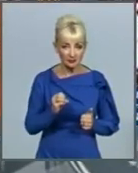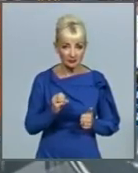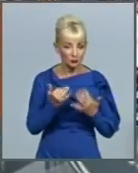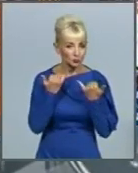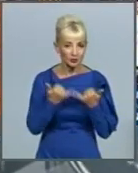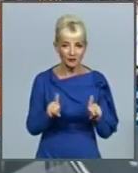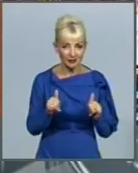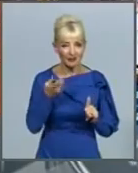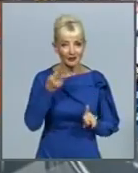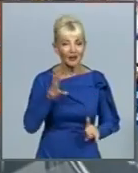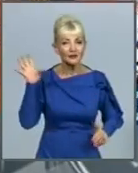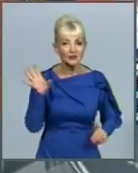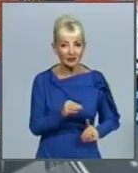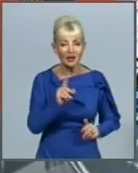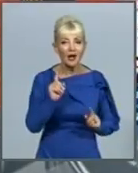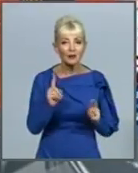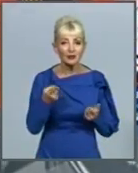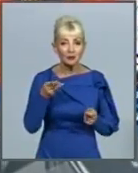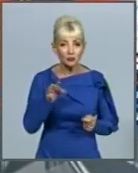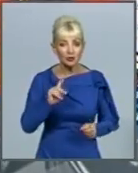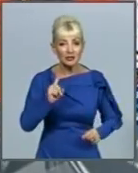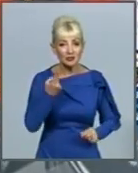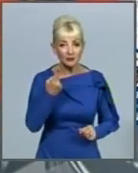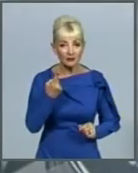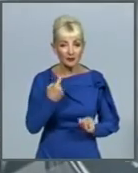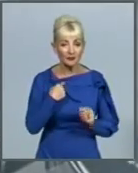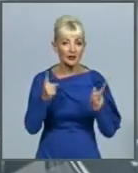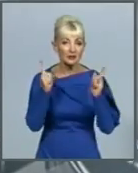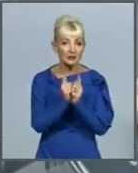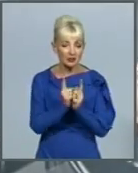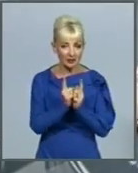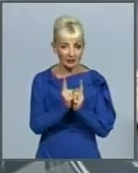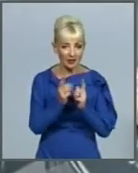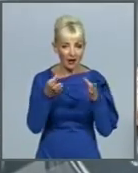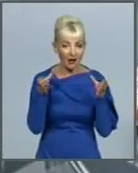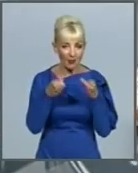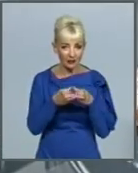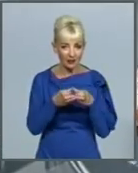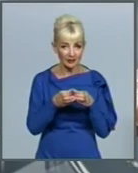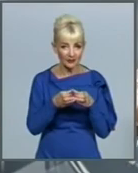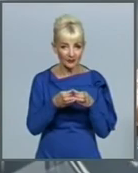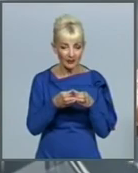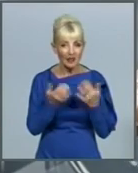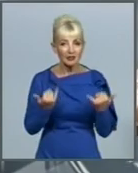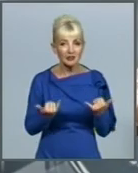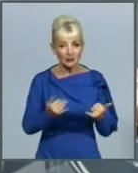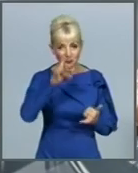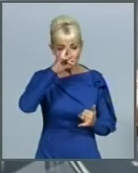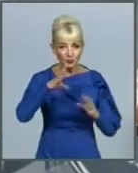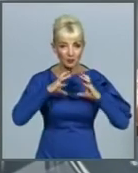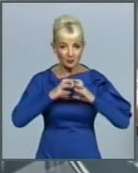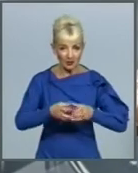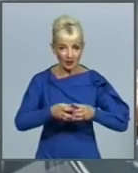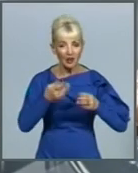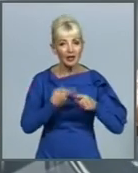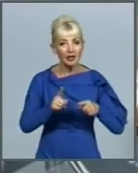удивительно для всех, потому что с первыми мы встретились с командой действующих чемпионов мира.